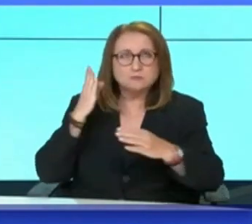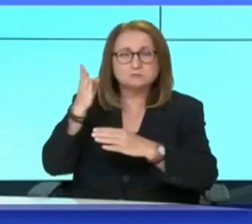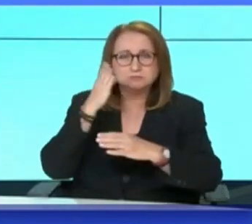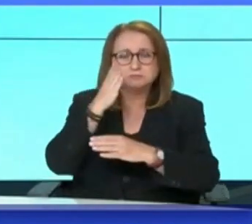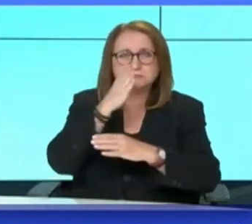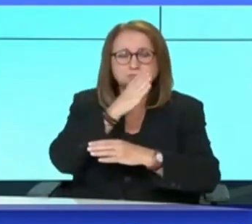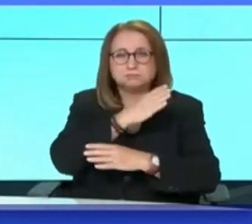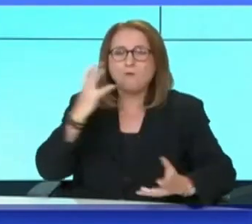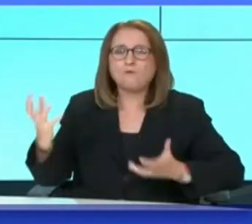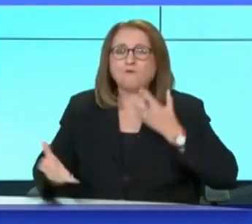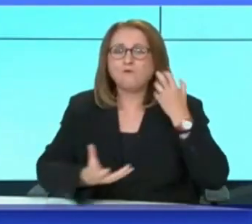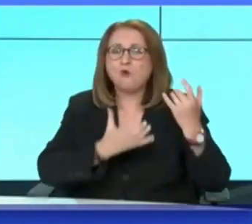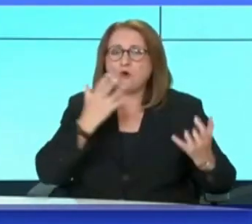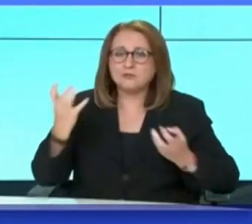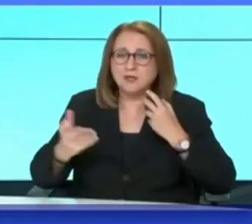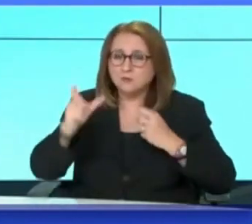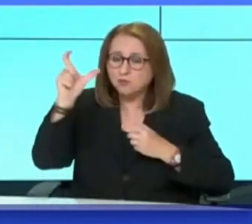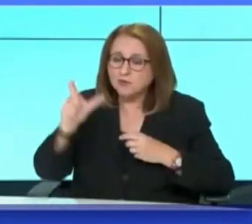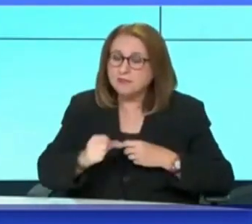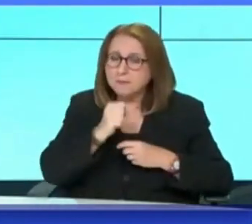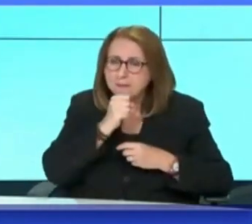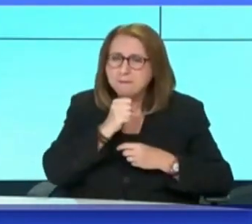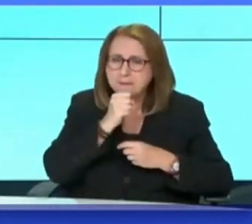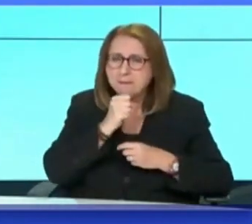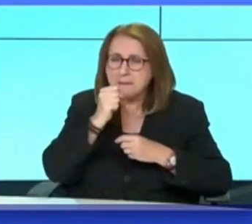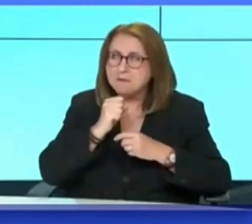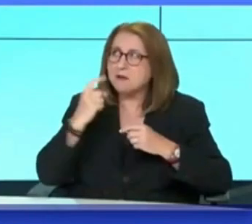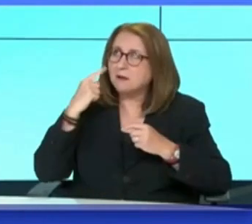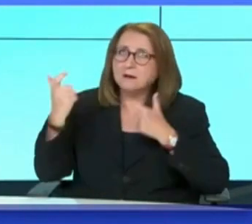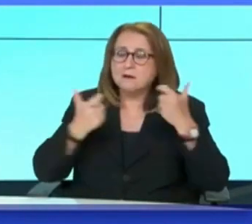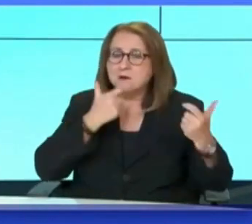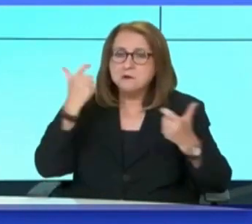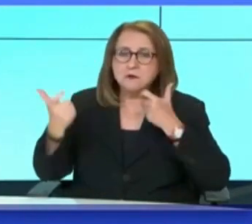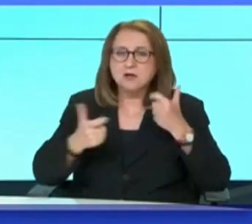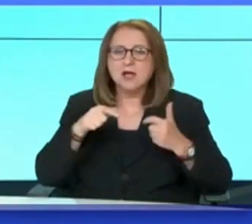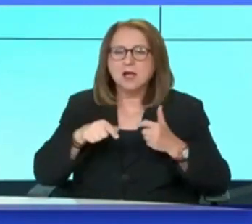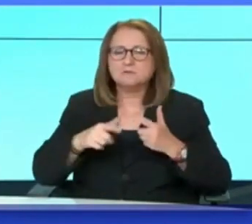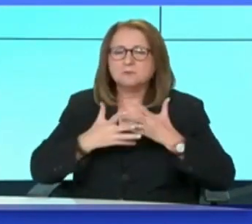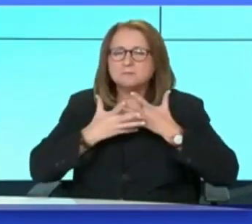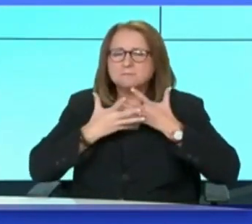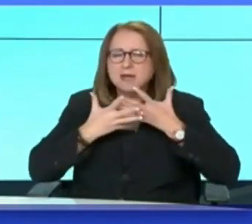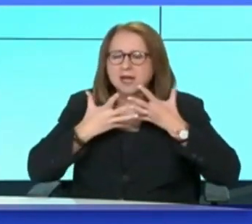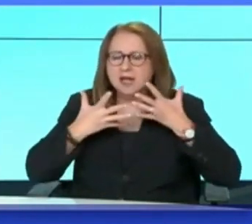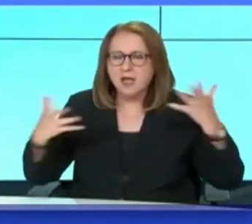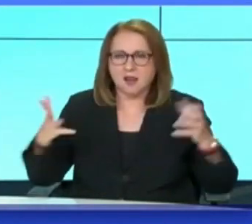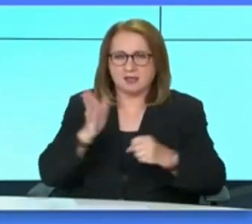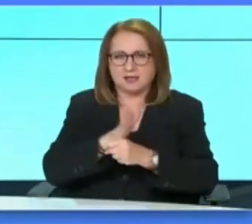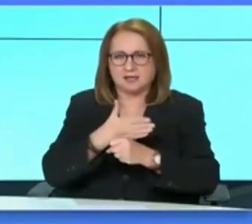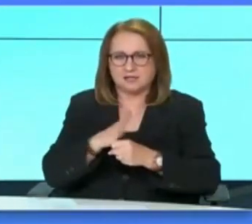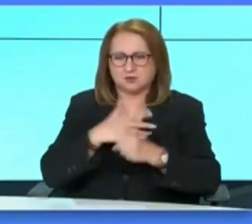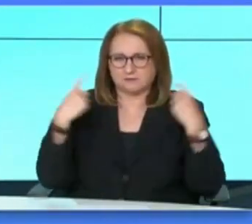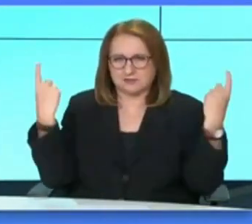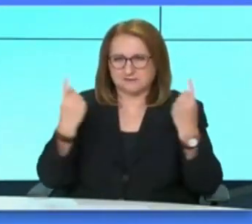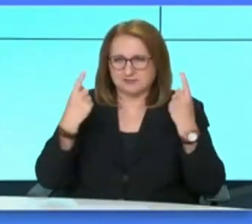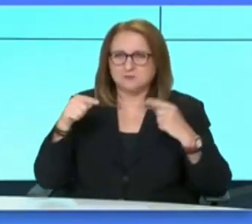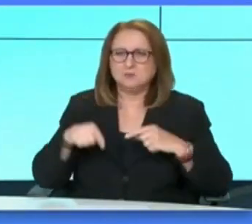την αντικειμενική κάλυψη αυτής της πολύ μεγάλης φυσικής καταστροφής η οποία χτύπησε την